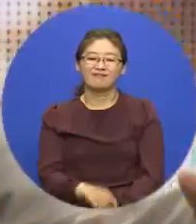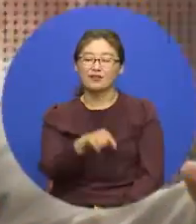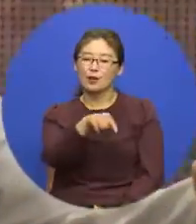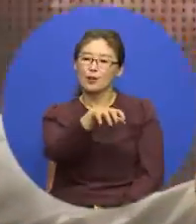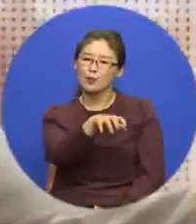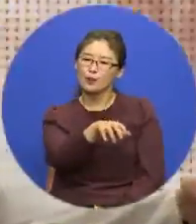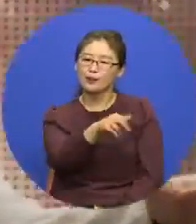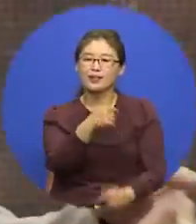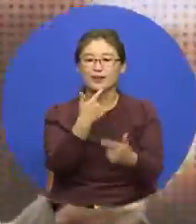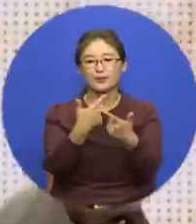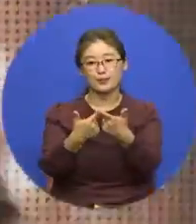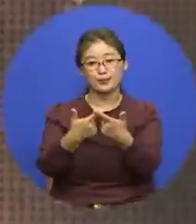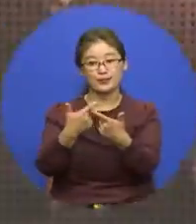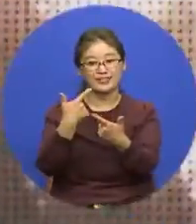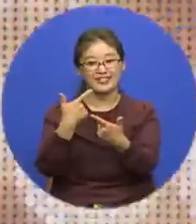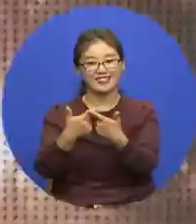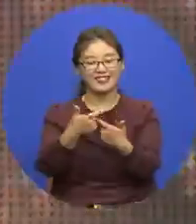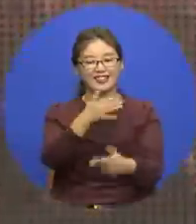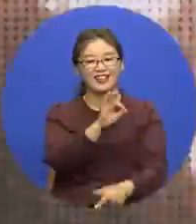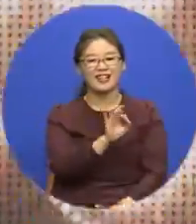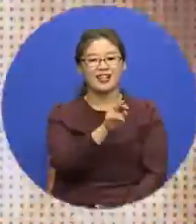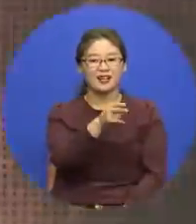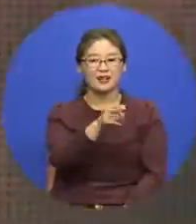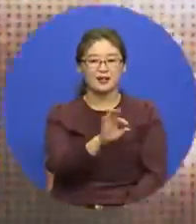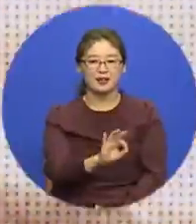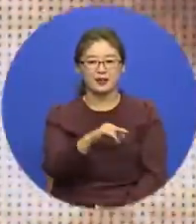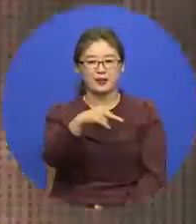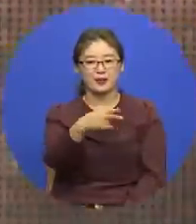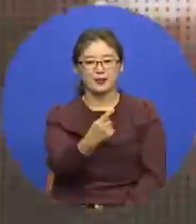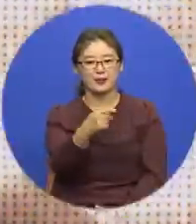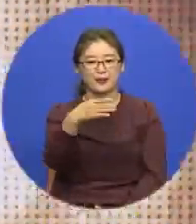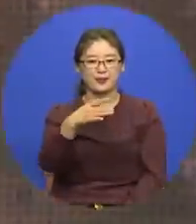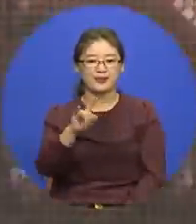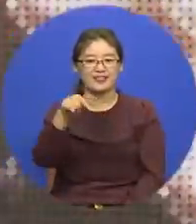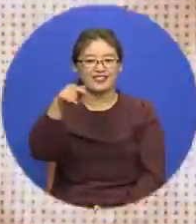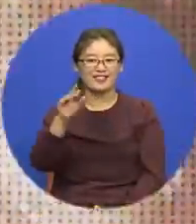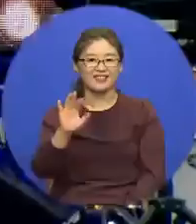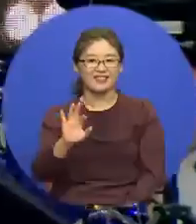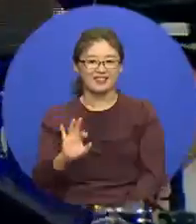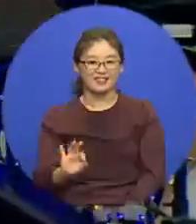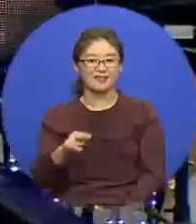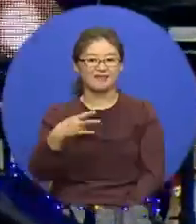여기 남산 경북 태종대.